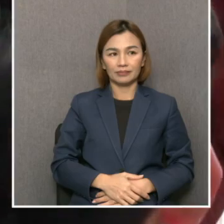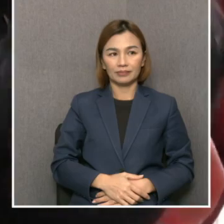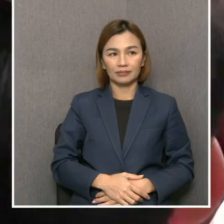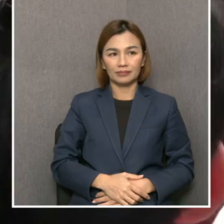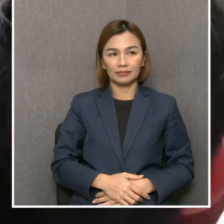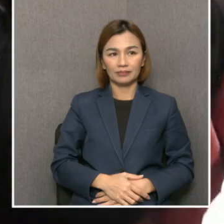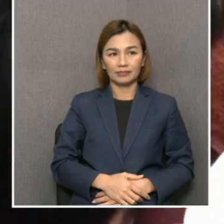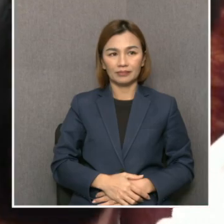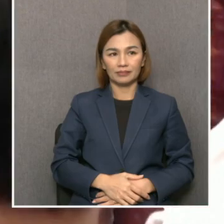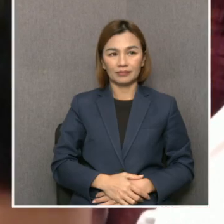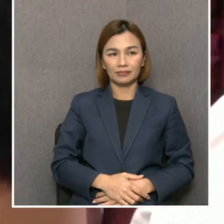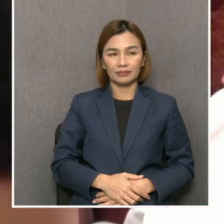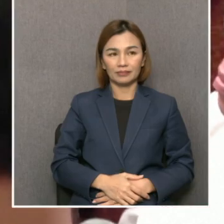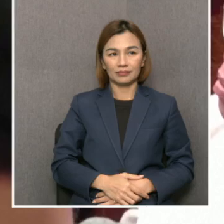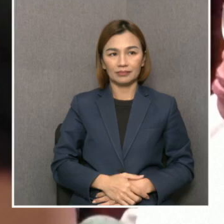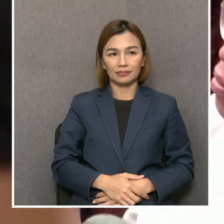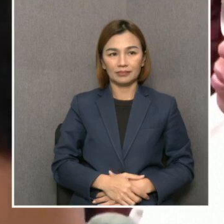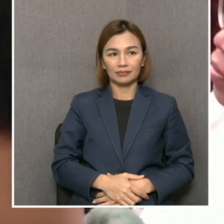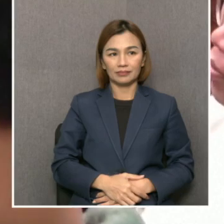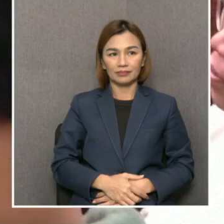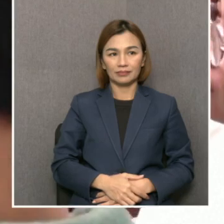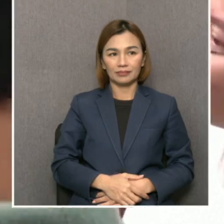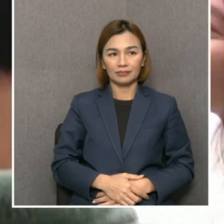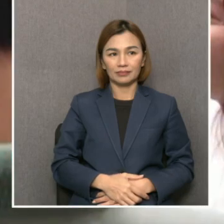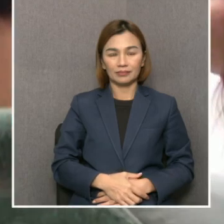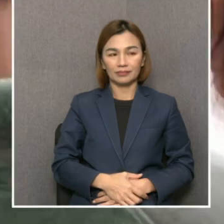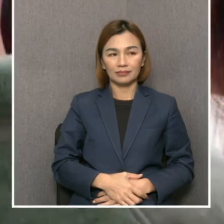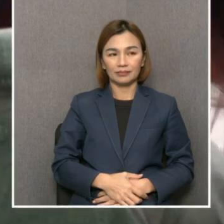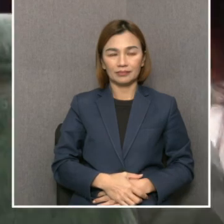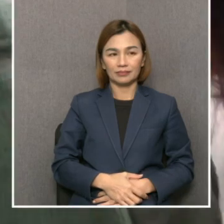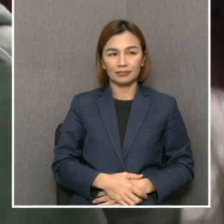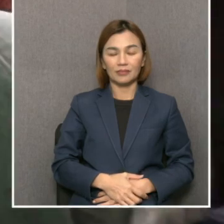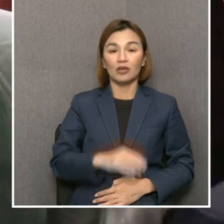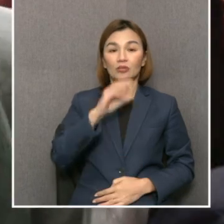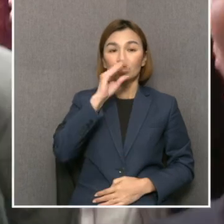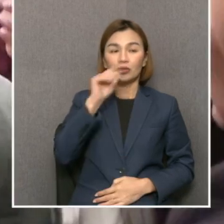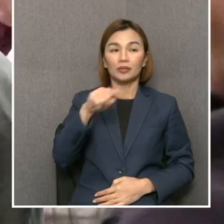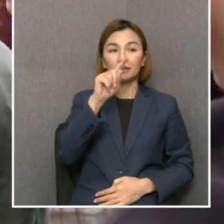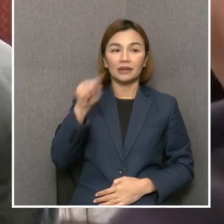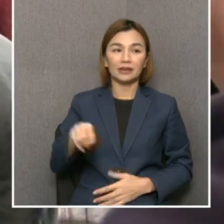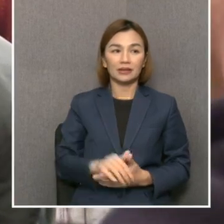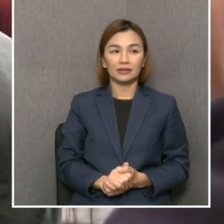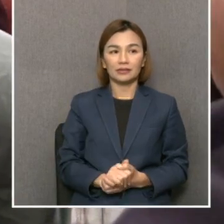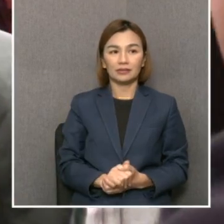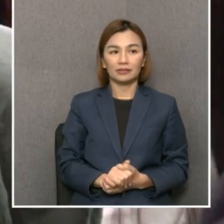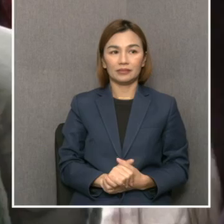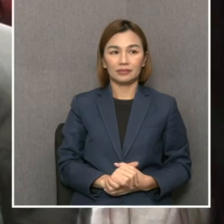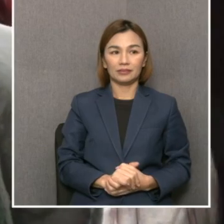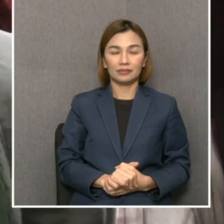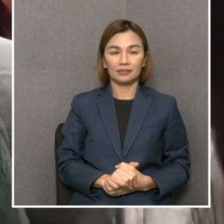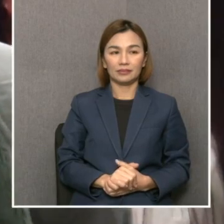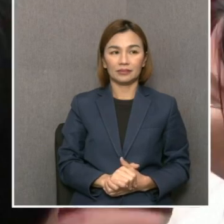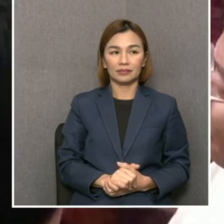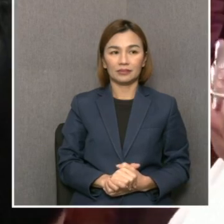You are safe now. We love you. You are in Israel. We take care. คุณอยู่ประเทศยู ยังมีแต่เรื่องครอบครัว